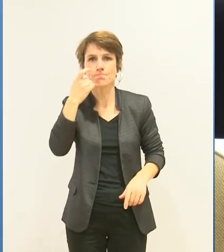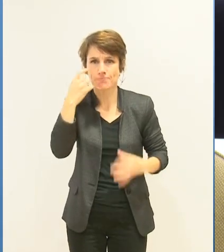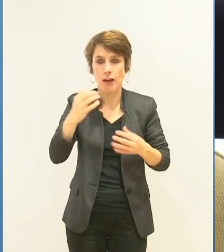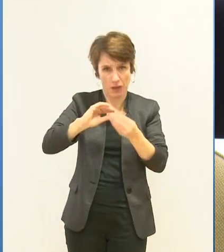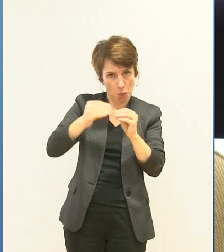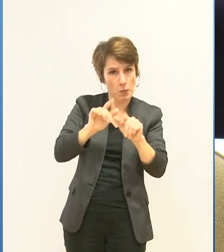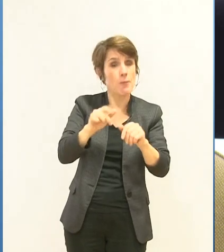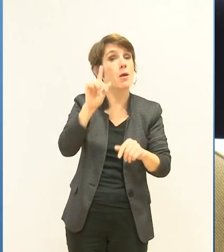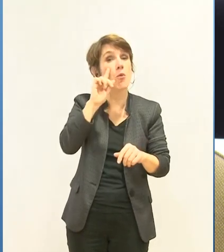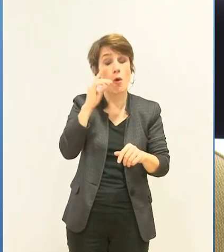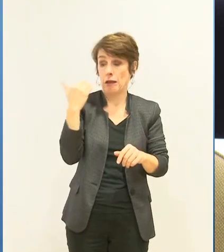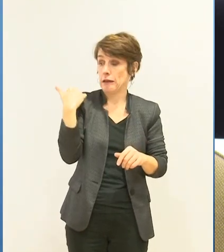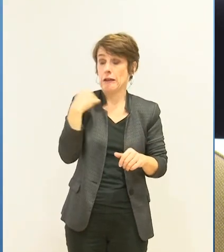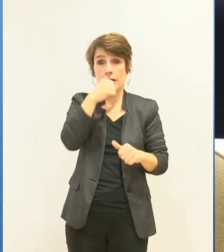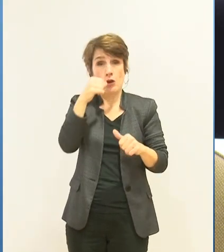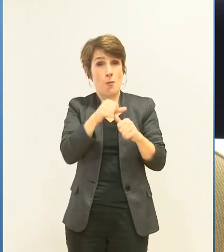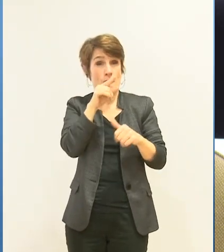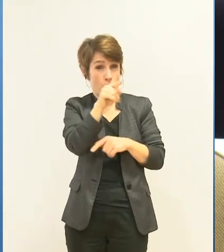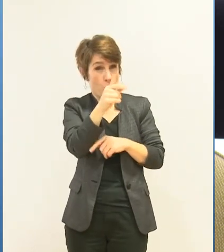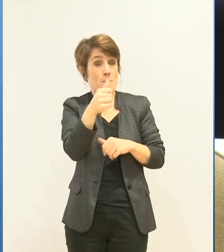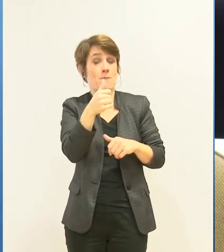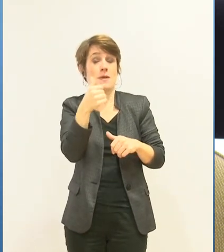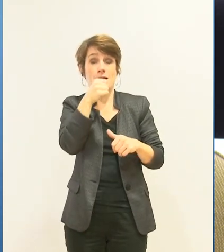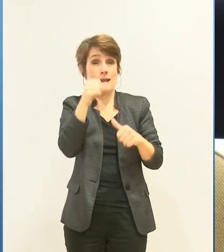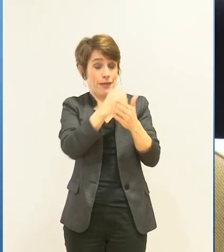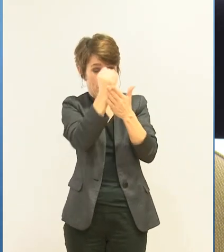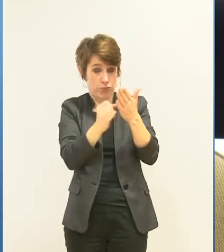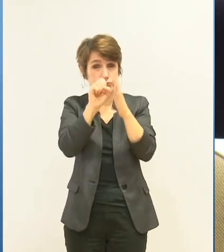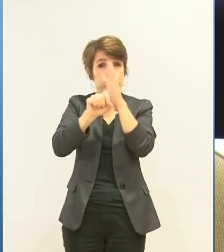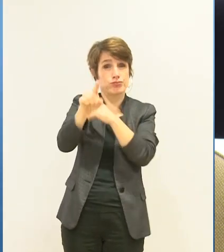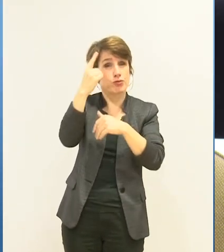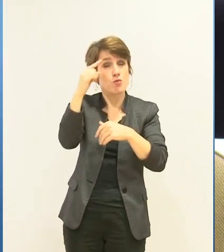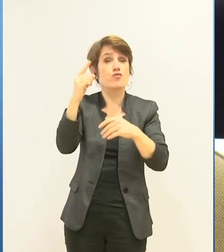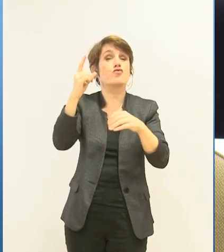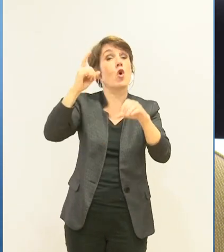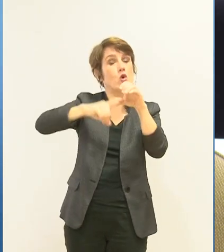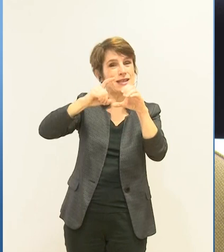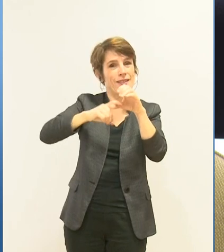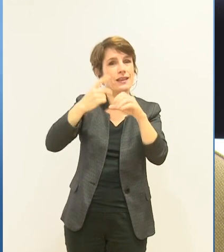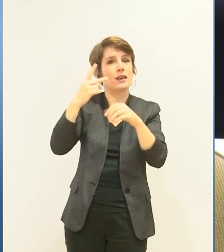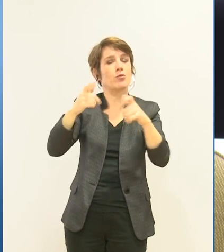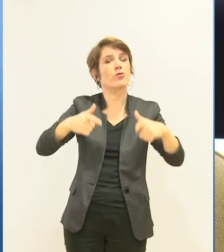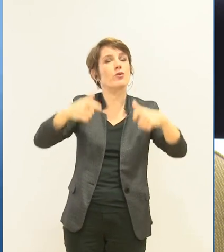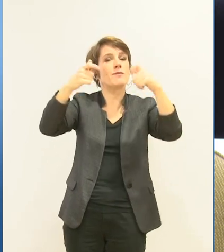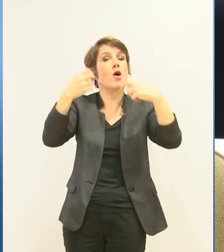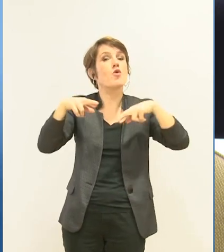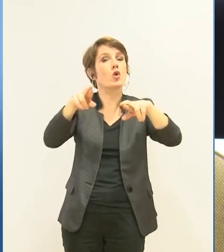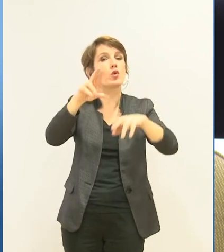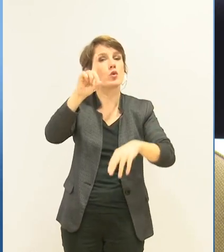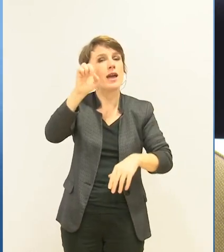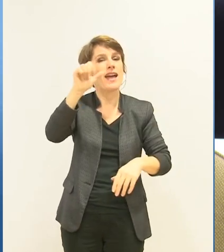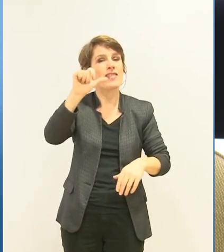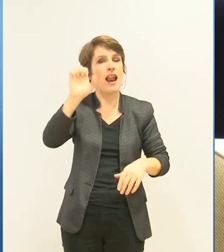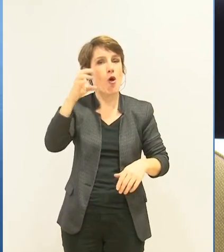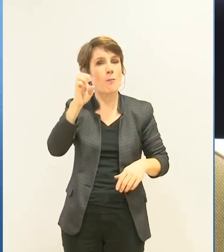avez adressé au syndic d'un immeuble de la rue d'alembert daté du 17 août dernier vous écrivez je vous